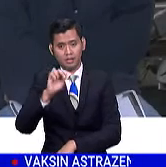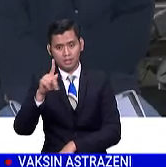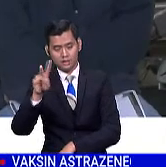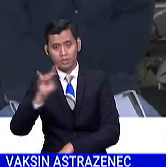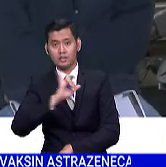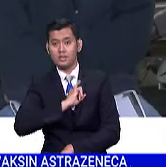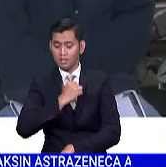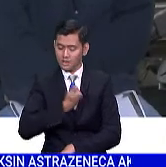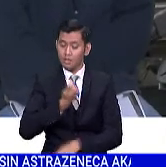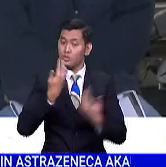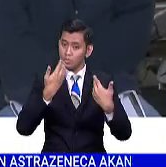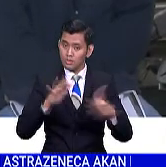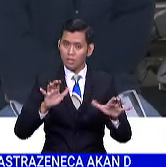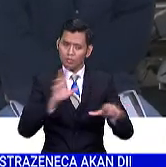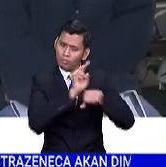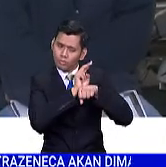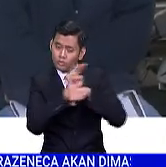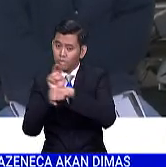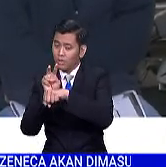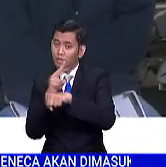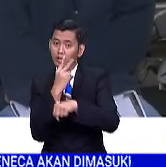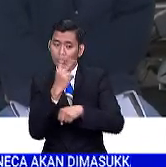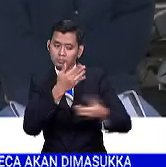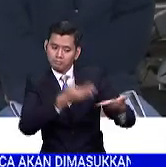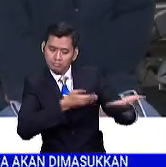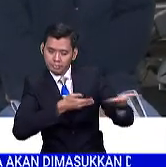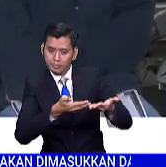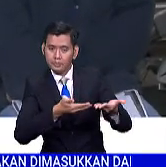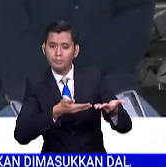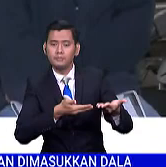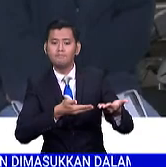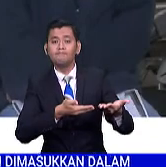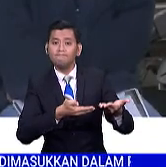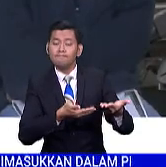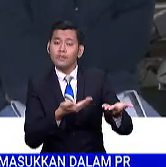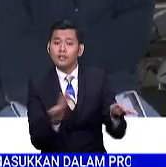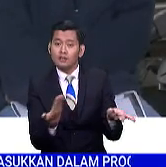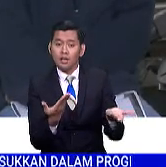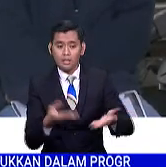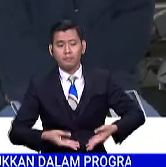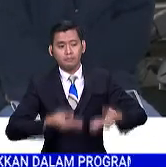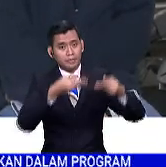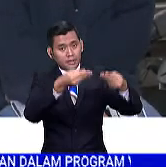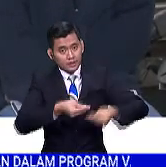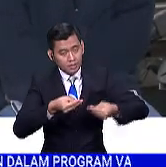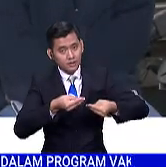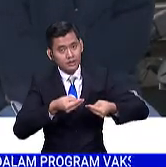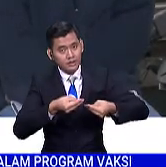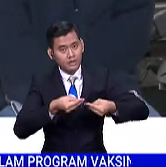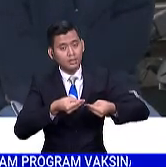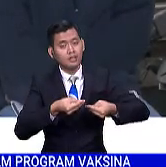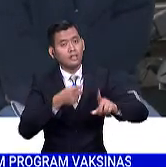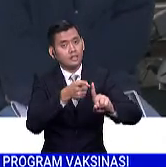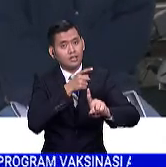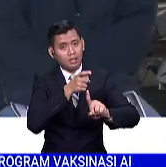dah membuat tinjauan ataupun buat perundingan dengan mereka, apa yang ditawarkan yang ataupun